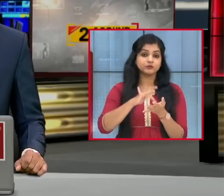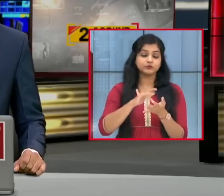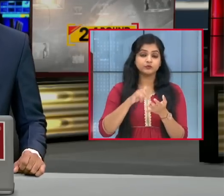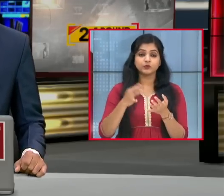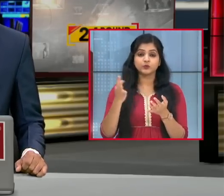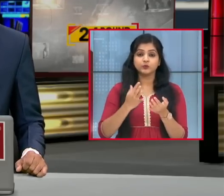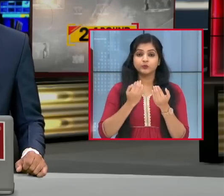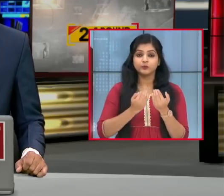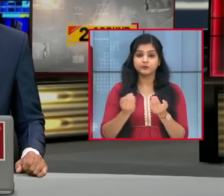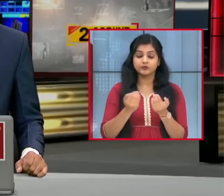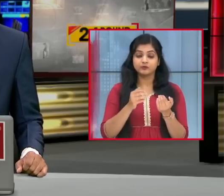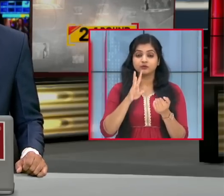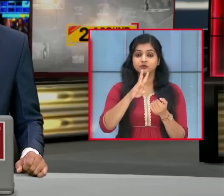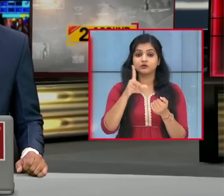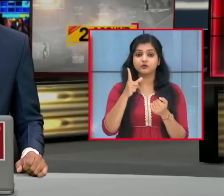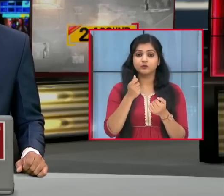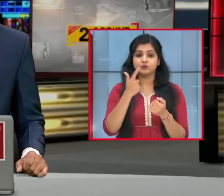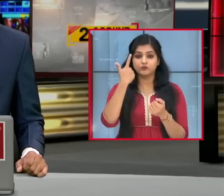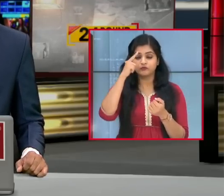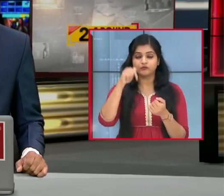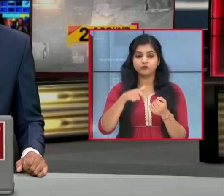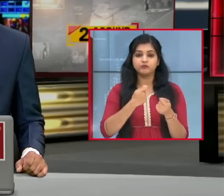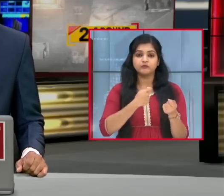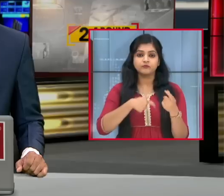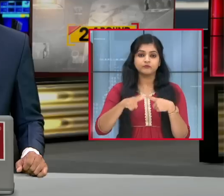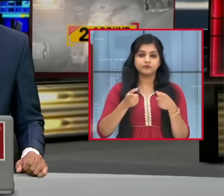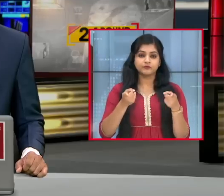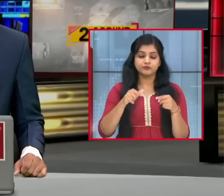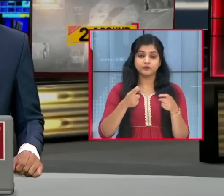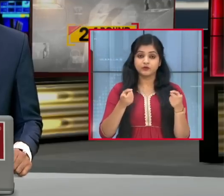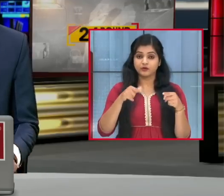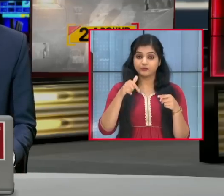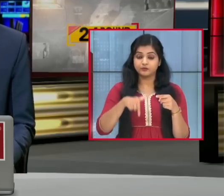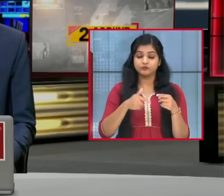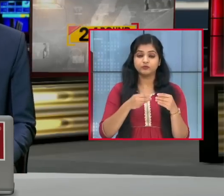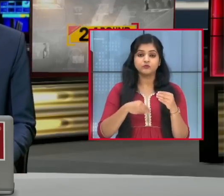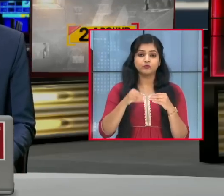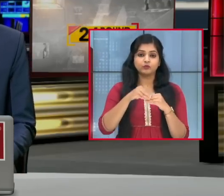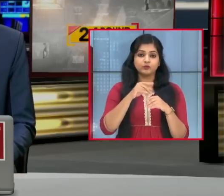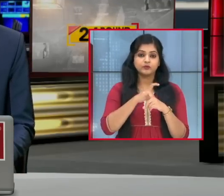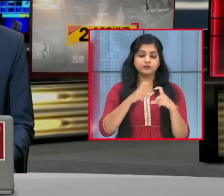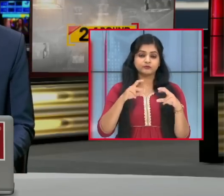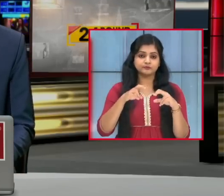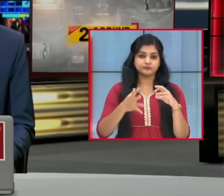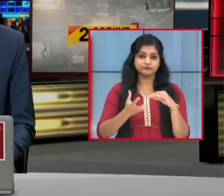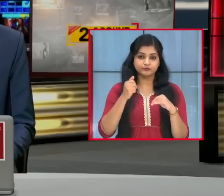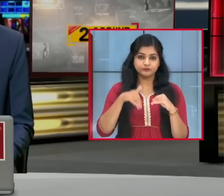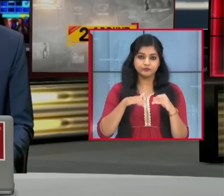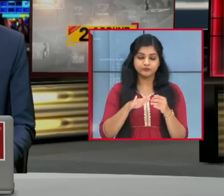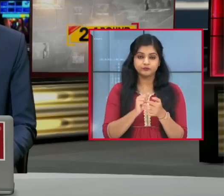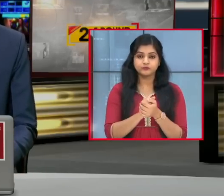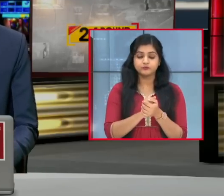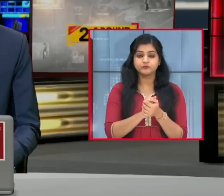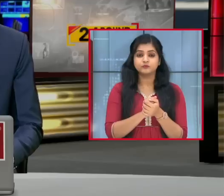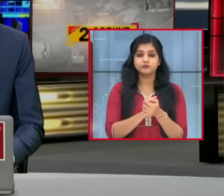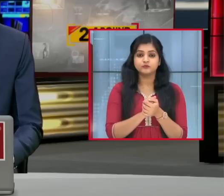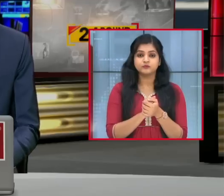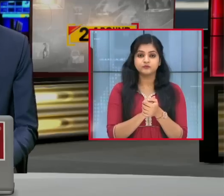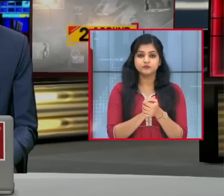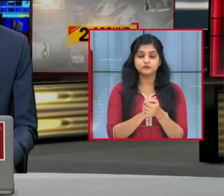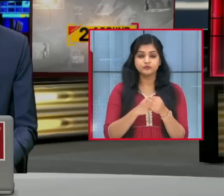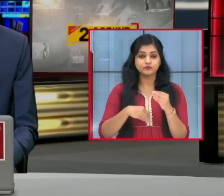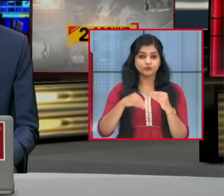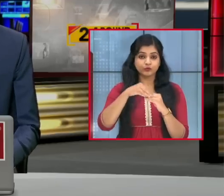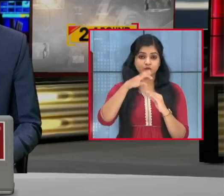നവജാത ശിശുവിനെ 3 ലക്ഷം രൂപയ്ക്ക് വിറ്റത്. ആ സംഭവത്തിലാണ് ഇപ്പോൾ ഏറെക്കുറെ ഒരു വ്യക്തത കൈവന്നിരിക്കുന്നത്. കൂടുതൽ വിശദാംശങ്ങൾ